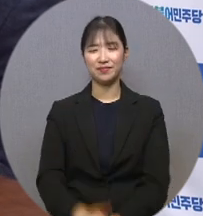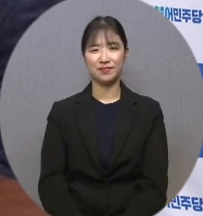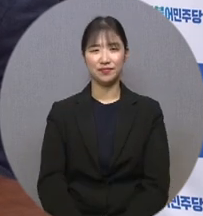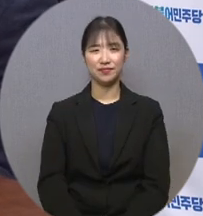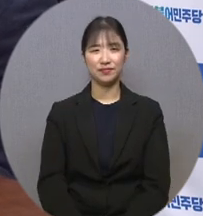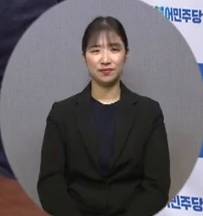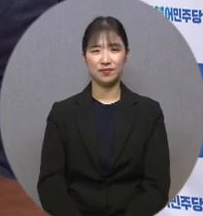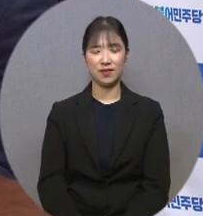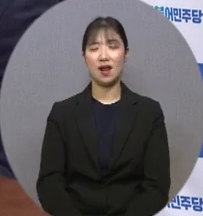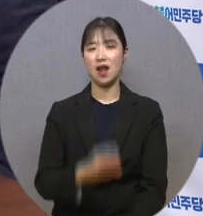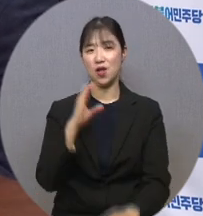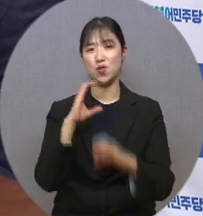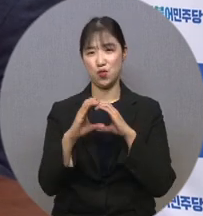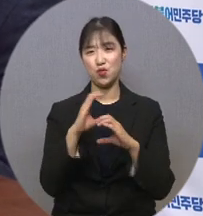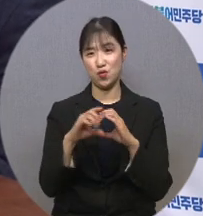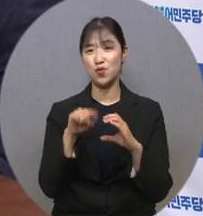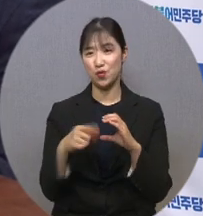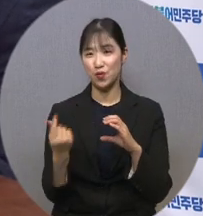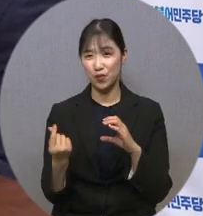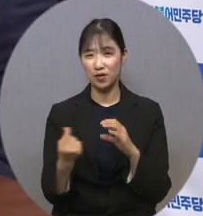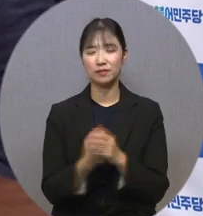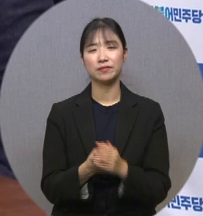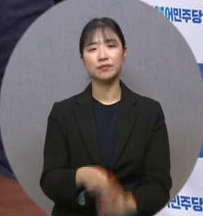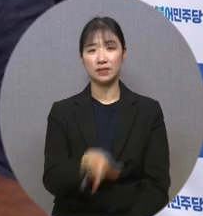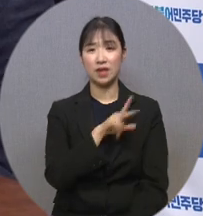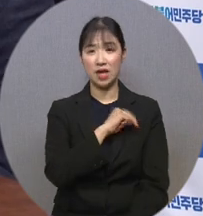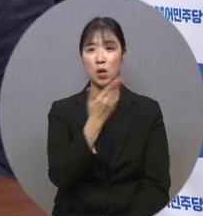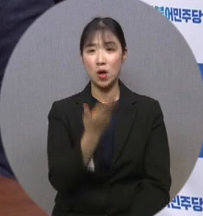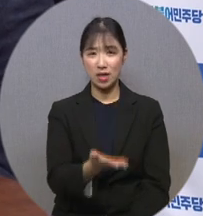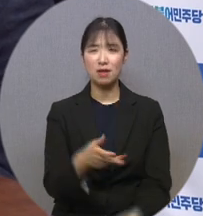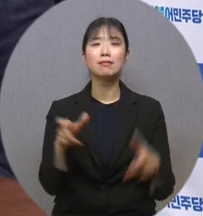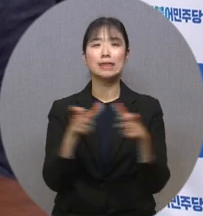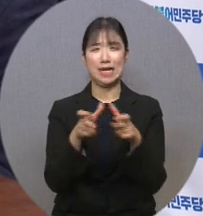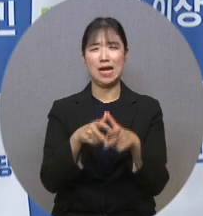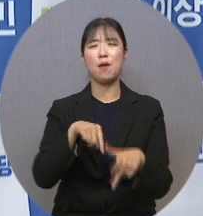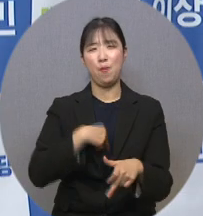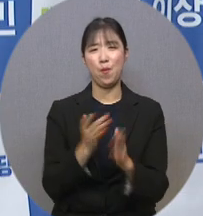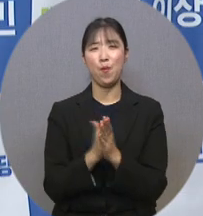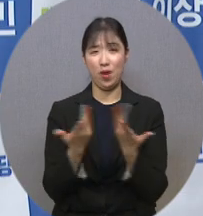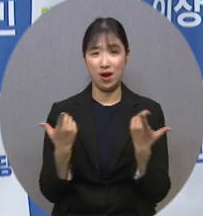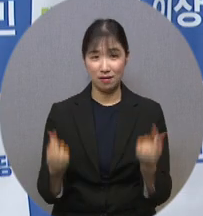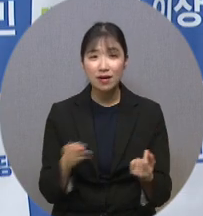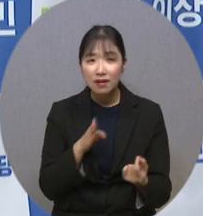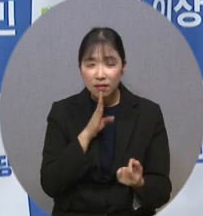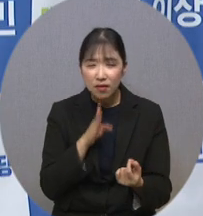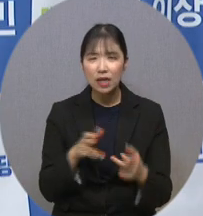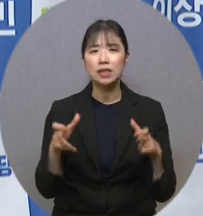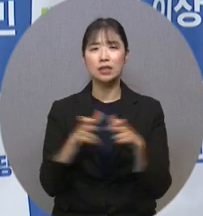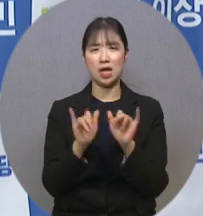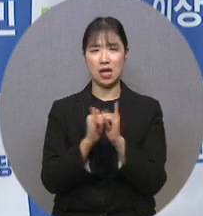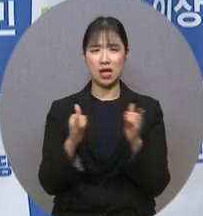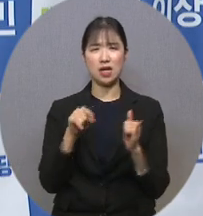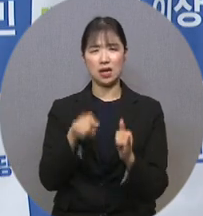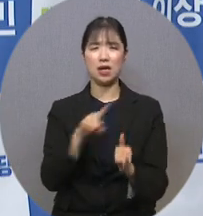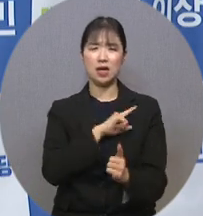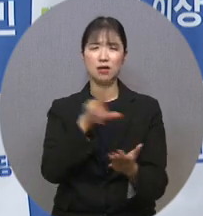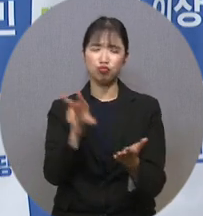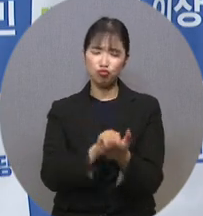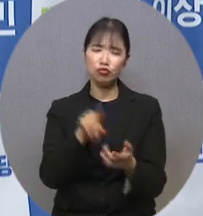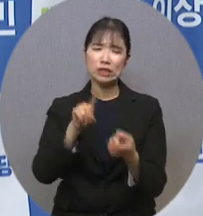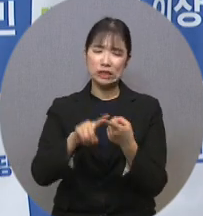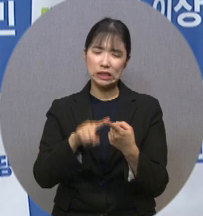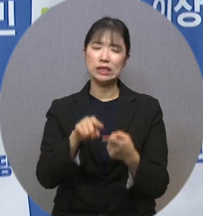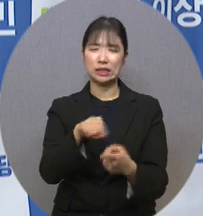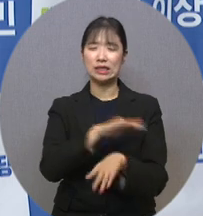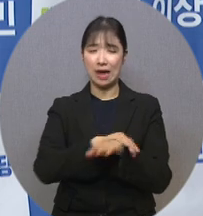그 소통. 그러면 의원님께서도 장애가 있으신, 그러니까 장애인분들에게 가장 큰 문제점에 대해 제일 잘 아실 거라고